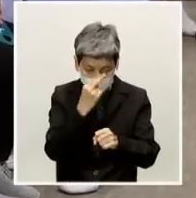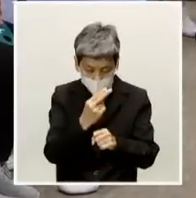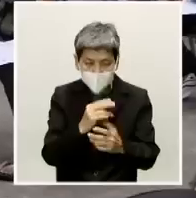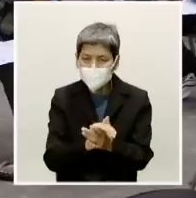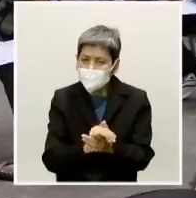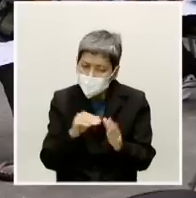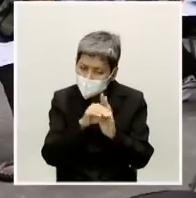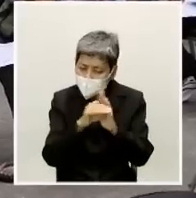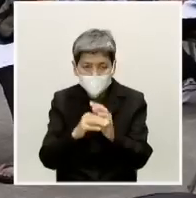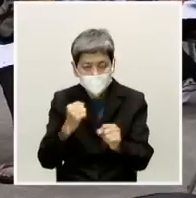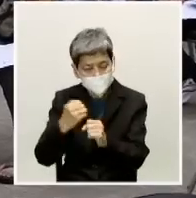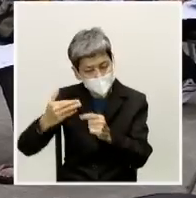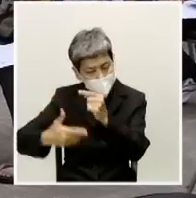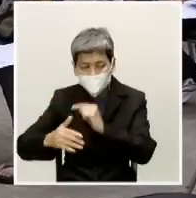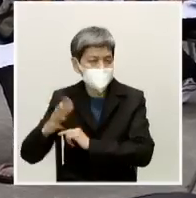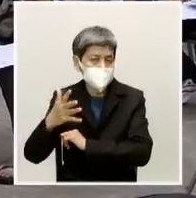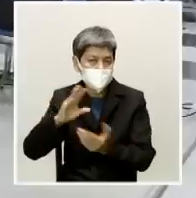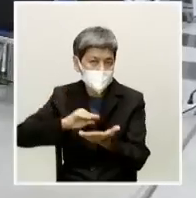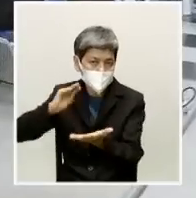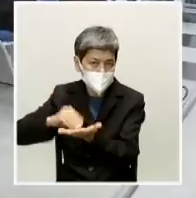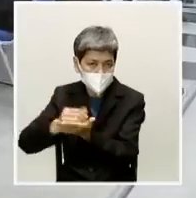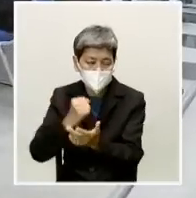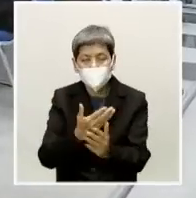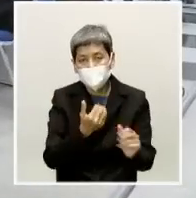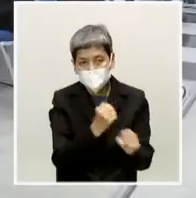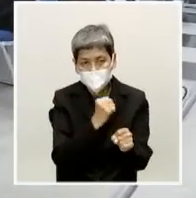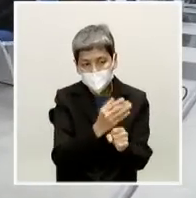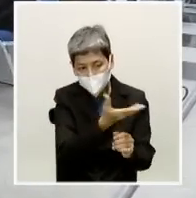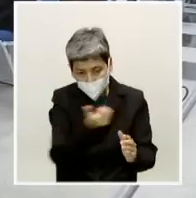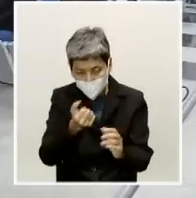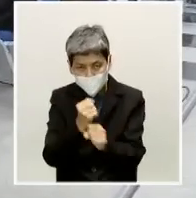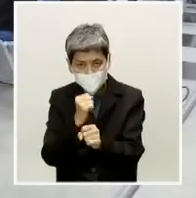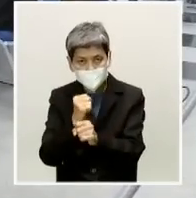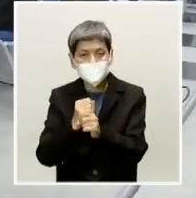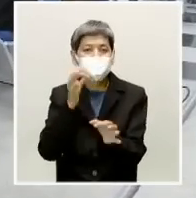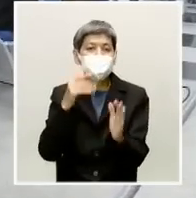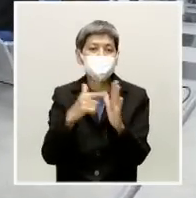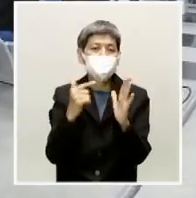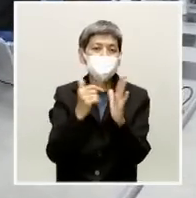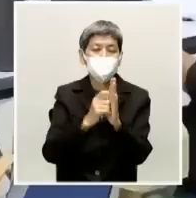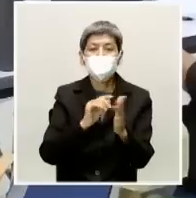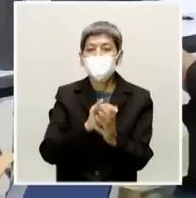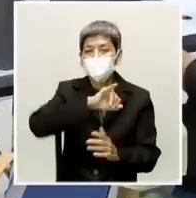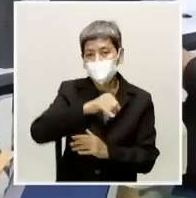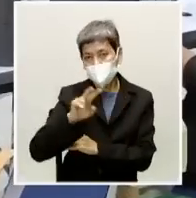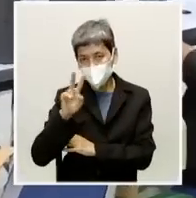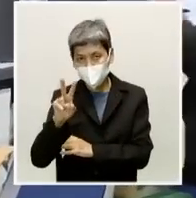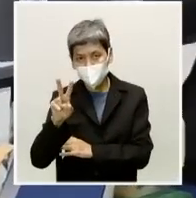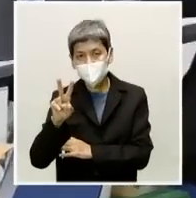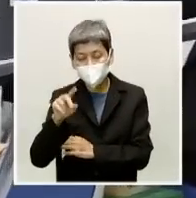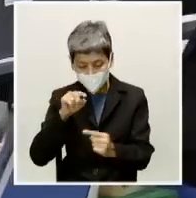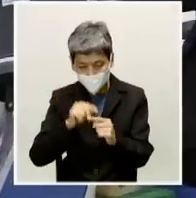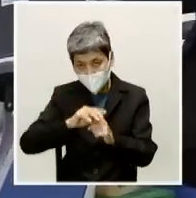ช้ในบัญชียาหลักแห่งชาติจึงต้องเบิกจ่ายผ่านบัญชียาจ.2หรือบัญชียาส